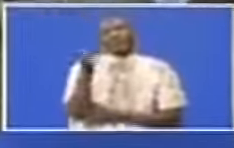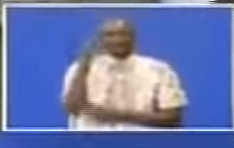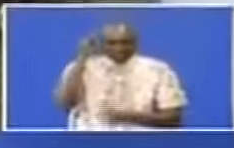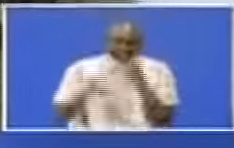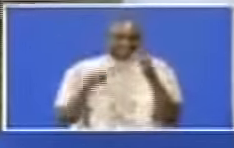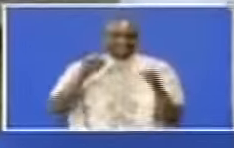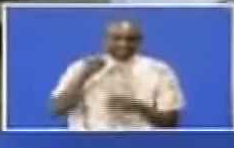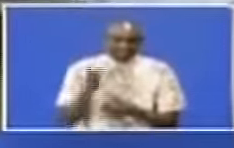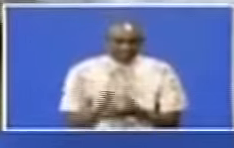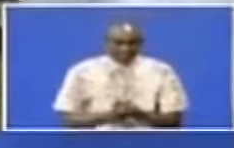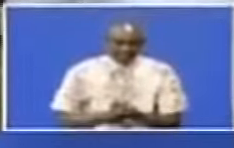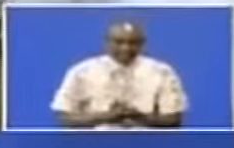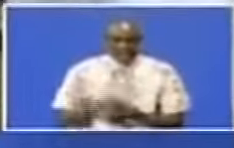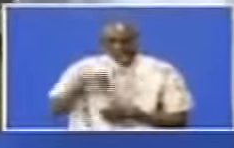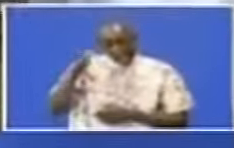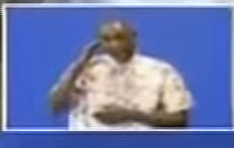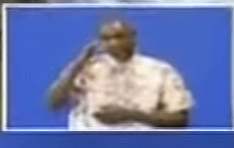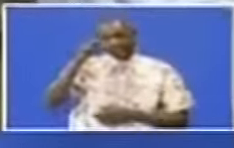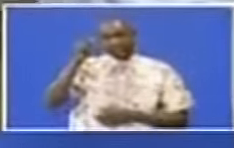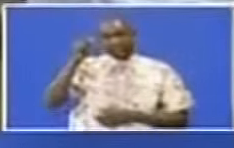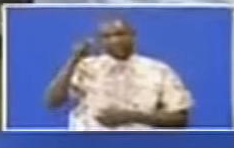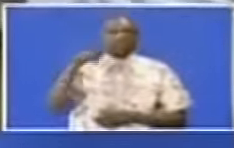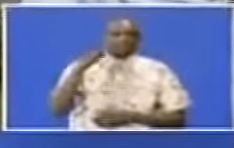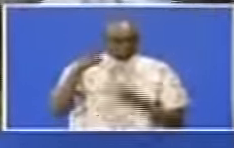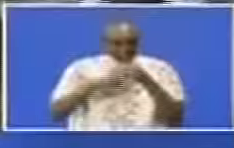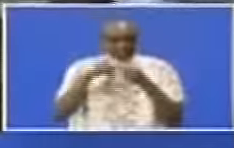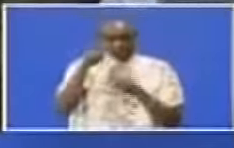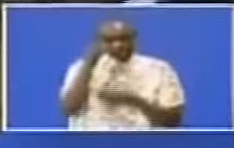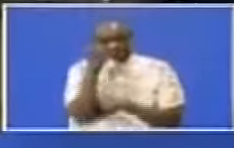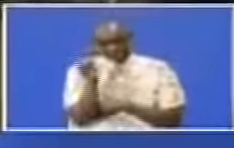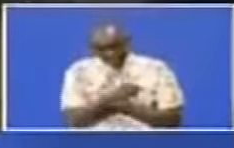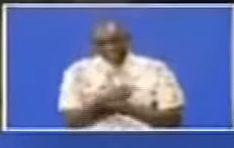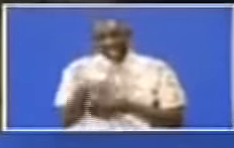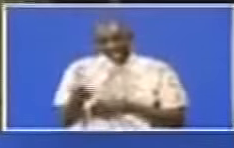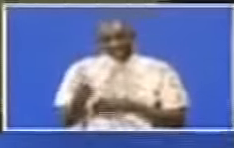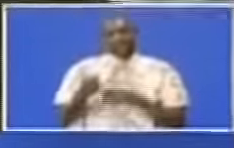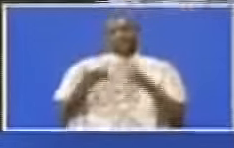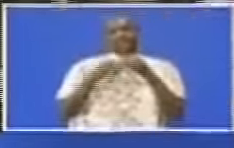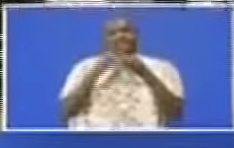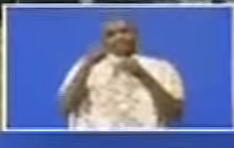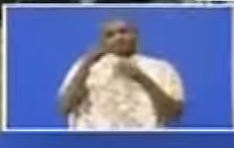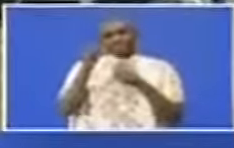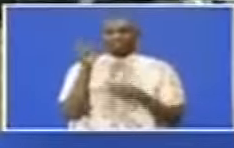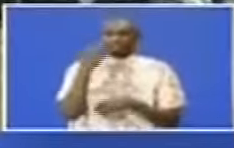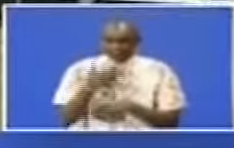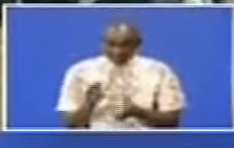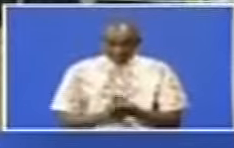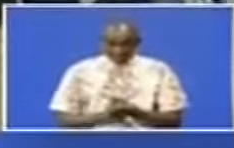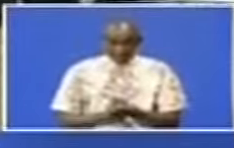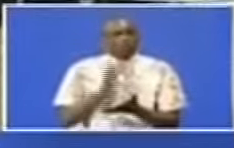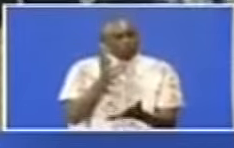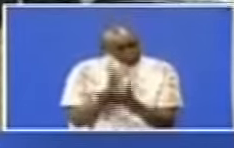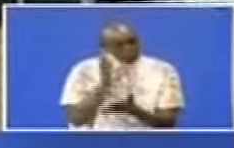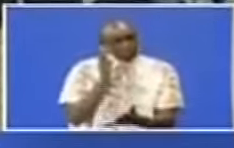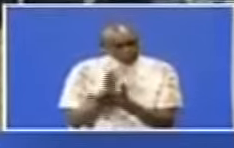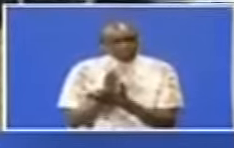Sandra Felix Chebet alishinda mbio za kilomita 6 upande wa kinadada, huku Nixon Kiplagat akishinda mbio za kilomita 8. Bila shaka mbio